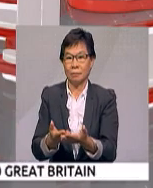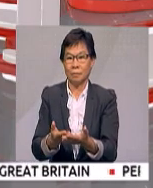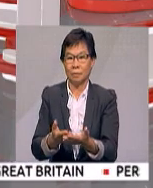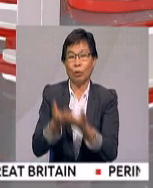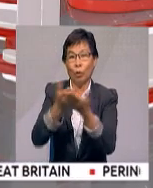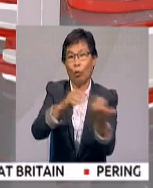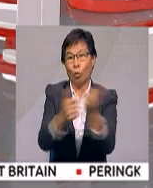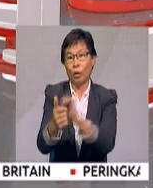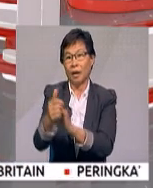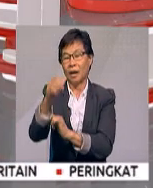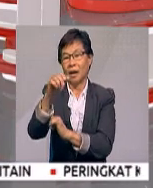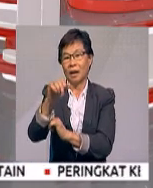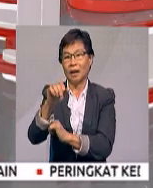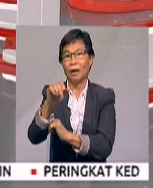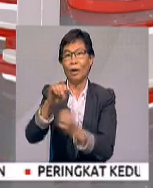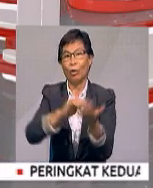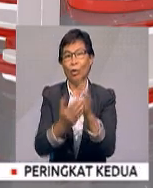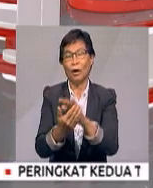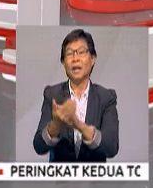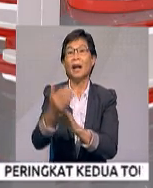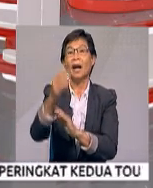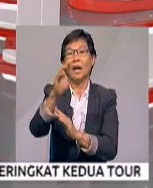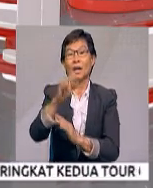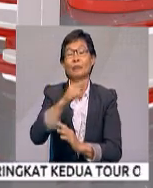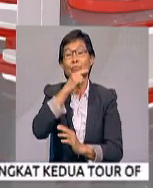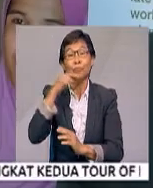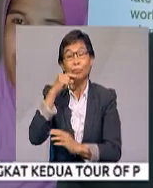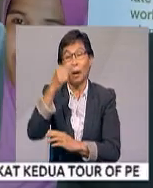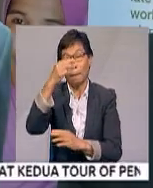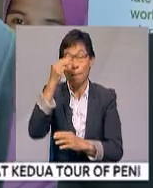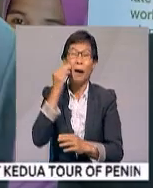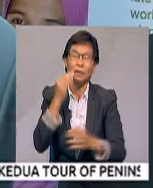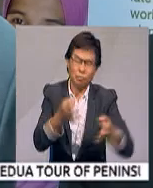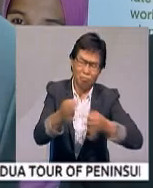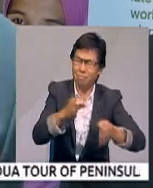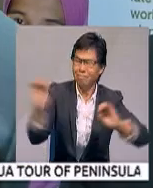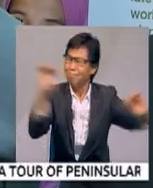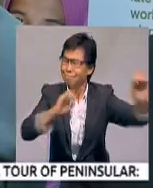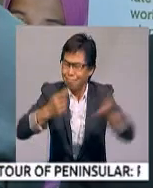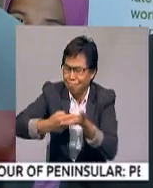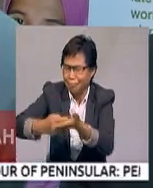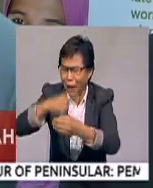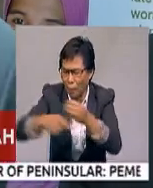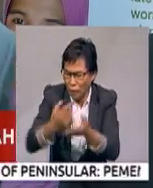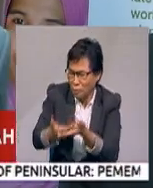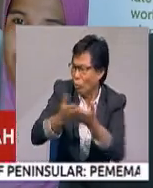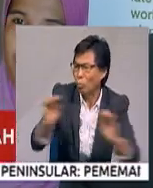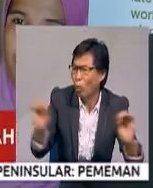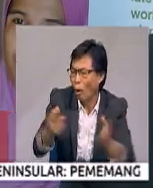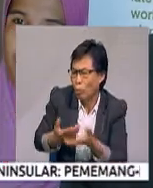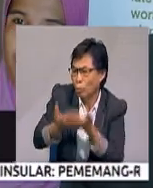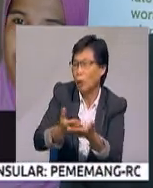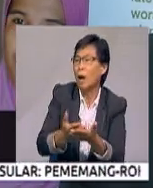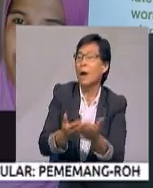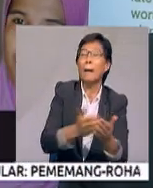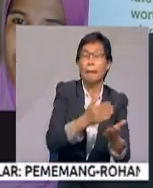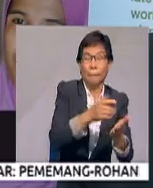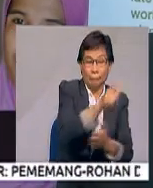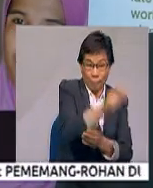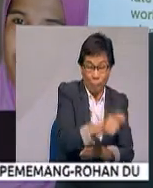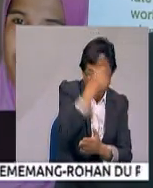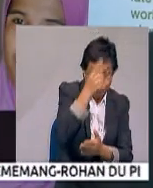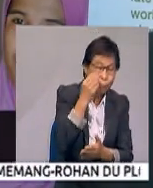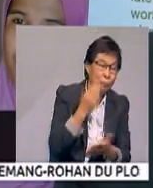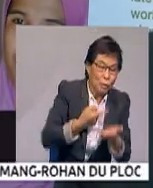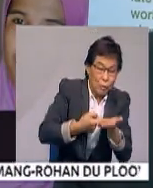Hishamuddin Tun Hussein. Tun Dr. Mahathir menjelaskan tidak ada sebarang perbincangan mengenai cadangan tersebut antara beliau dengan Datuk